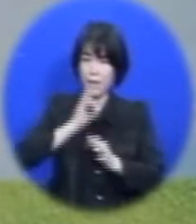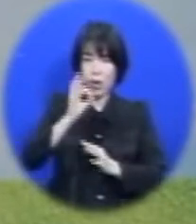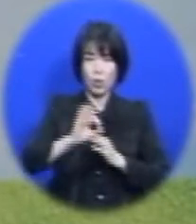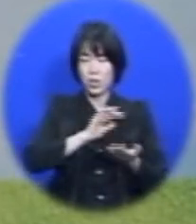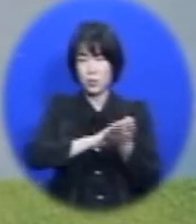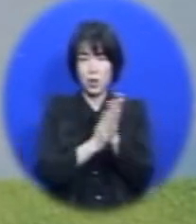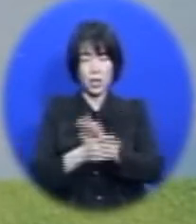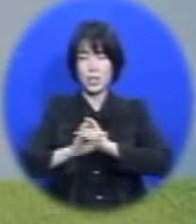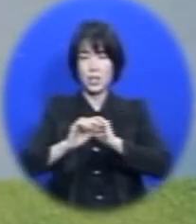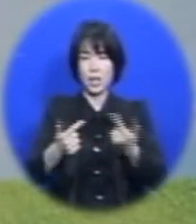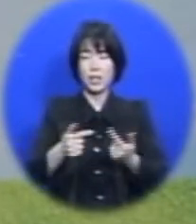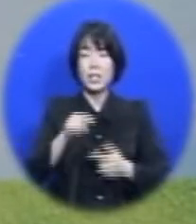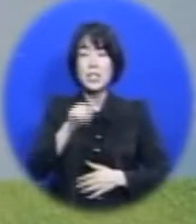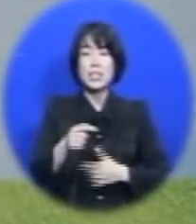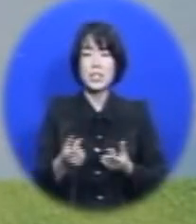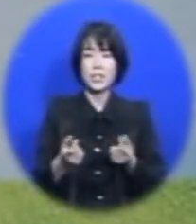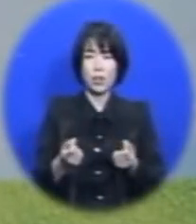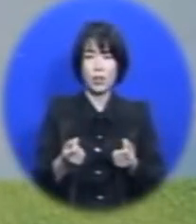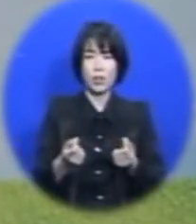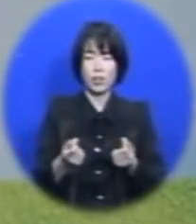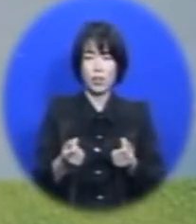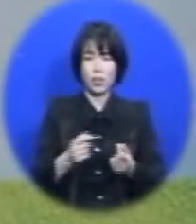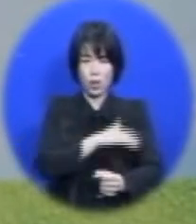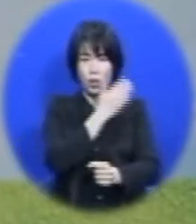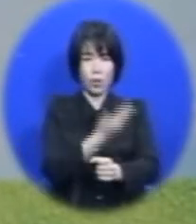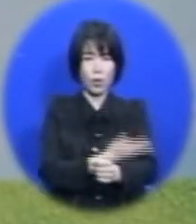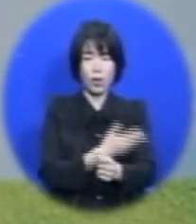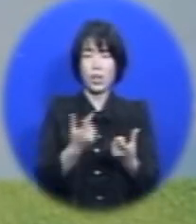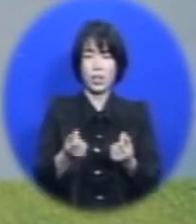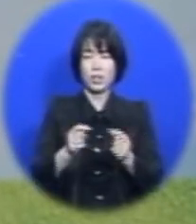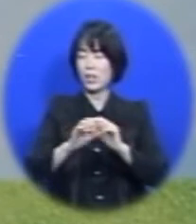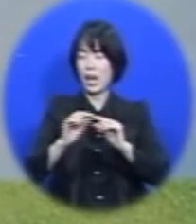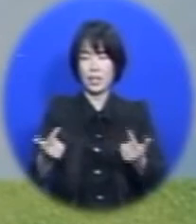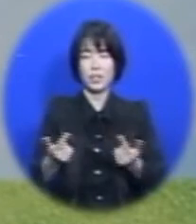변하지 않는 그런 권리 같은 게 아닙니다.